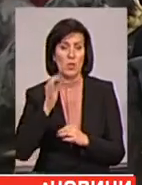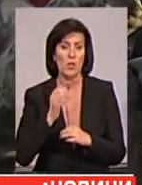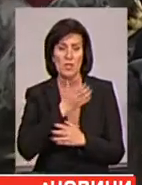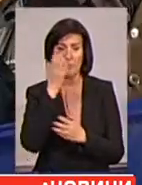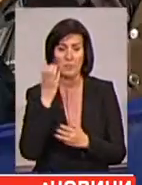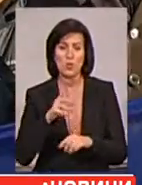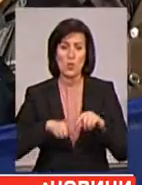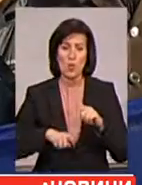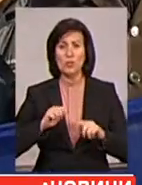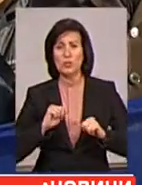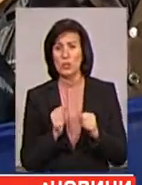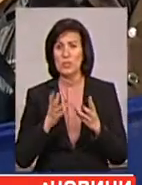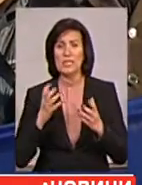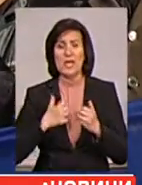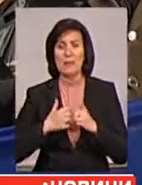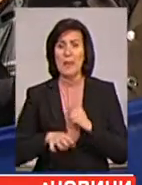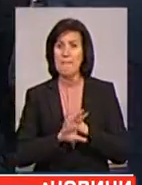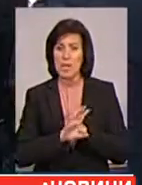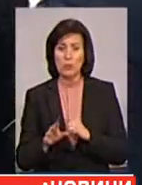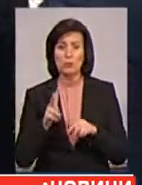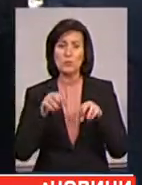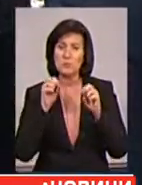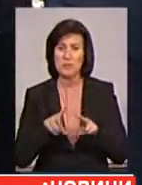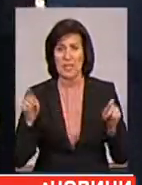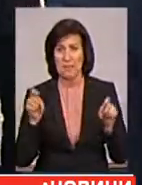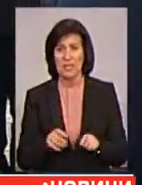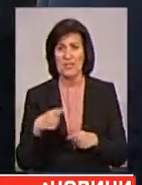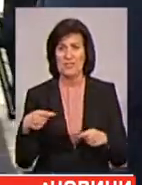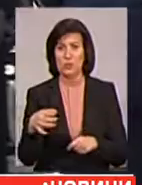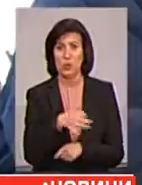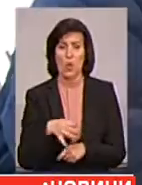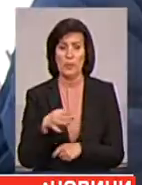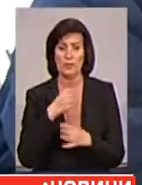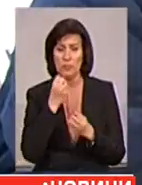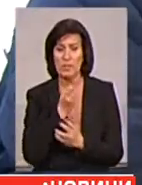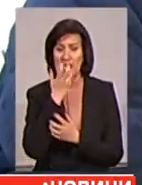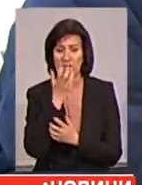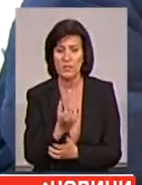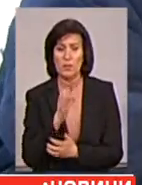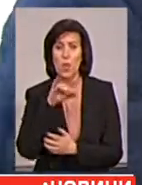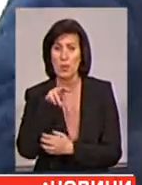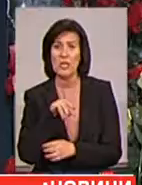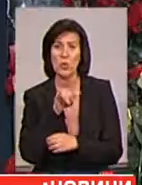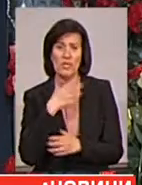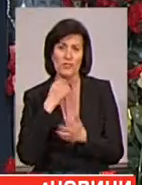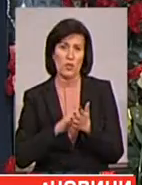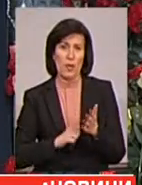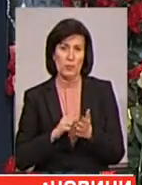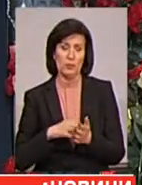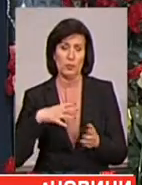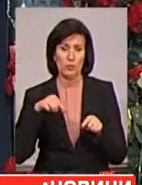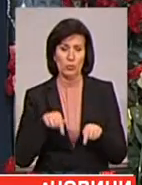родичі, і друзі, і просто небайдужі. Дехто спеціально приїхав з інших областей. Покладає квіти Олена. В неї своя вагома причина бути